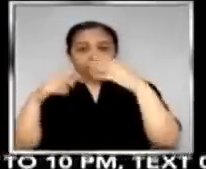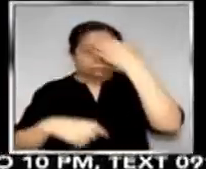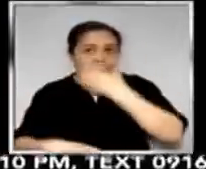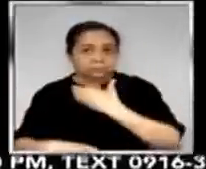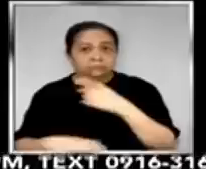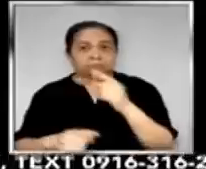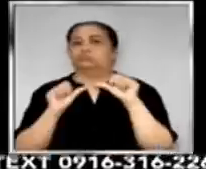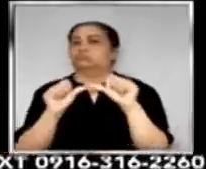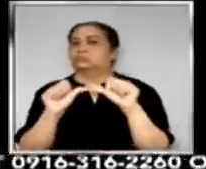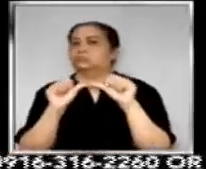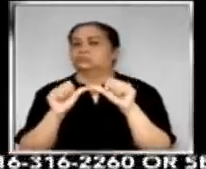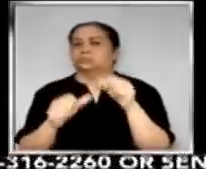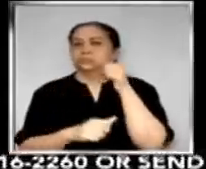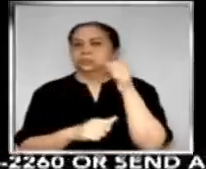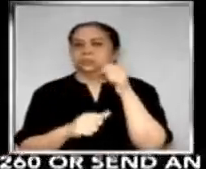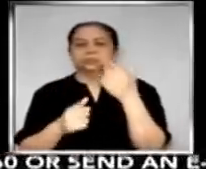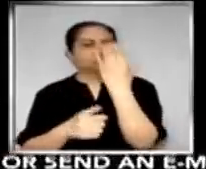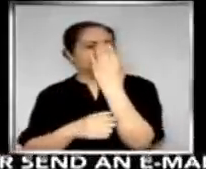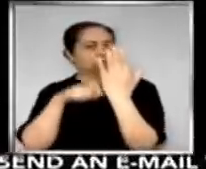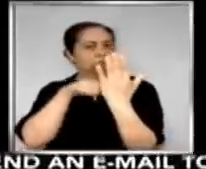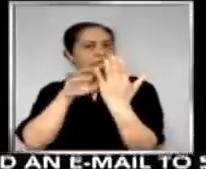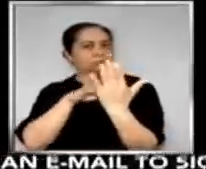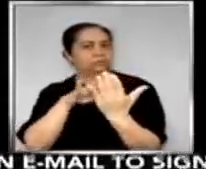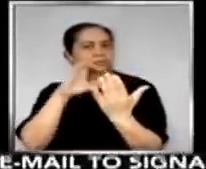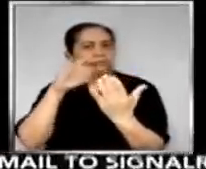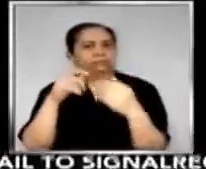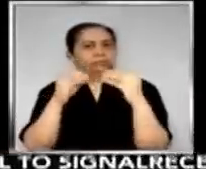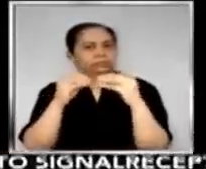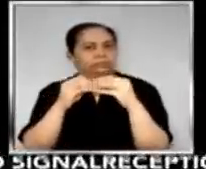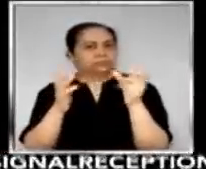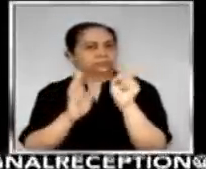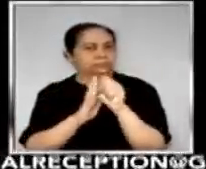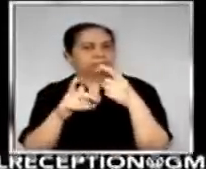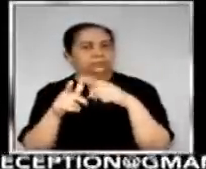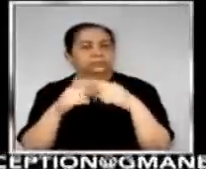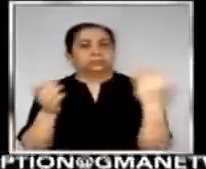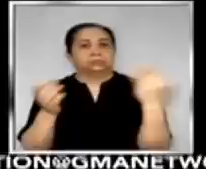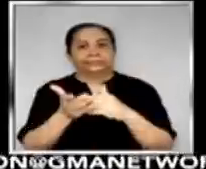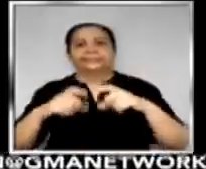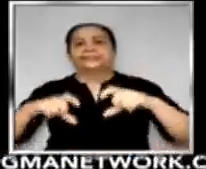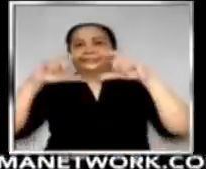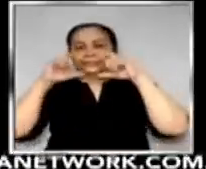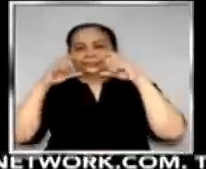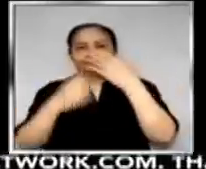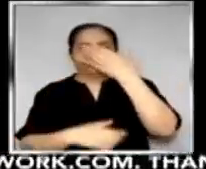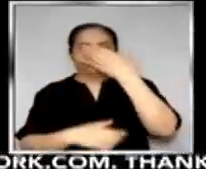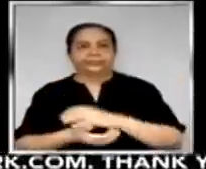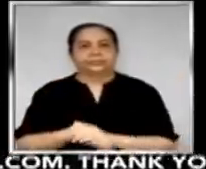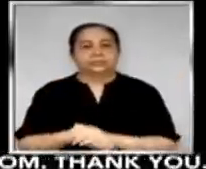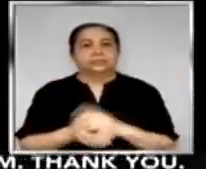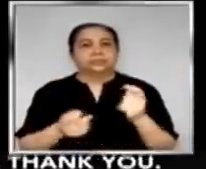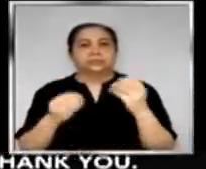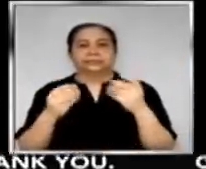rin ang babae sa pagtingin sa kanyang cellphone ng ilan pang segundo, tsaka palang muling isinuot ang kanyang face mask. Umani ng batiko